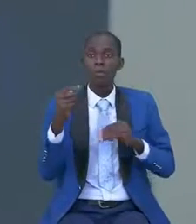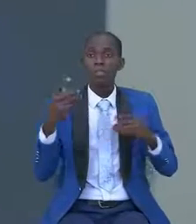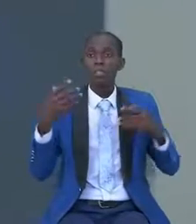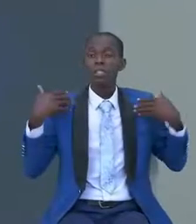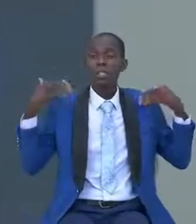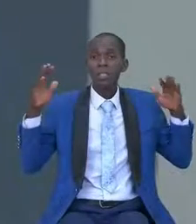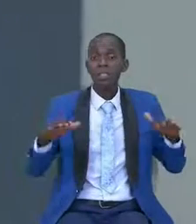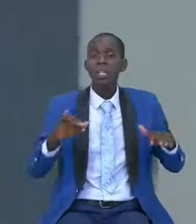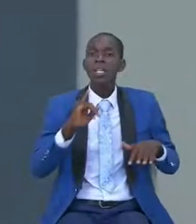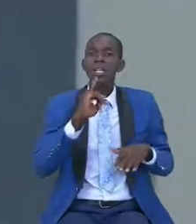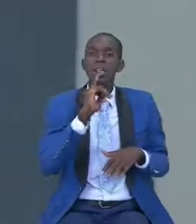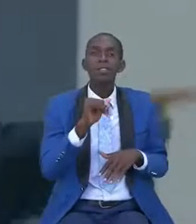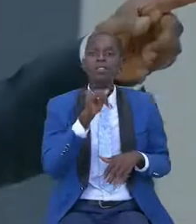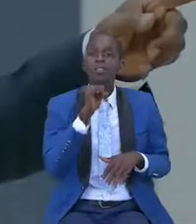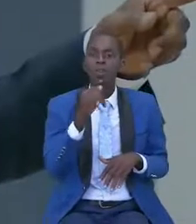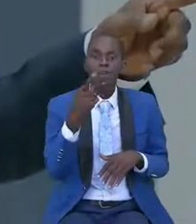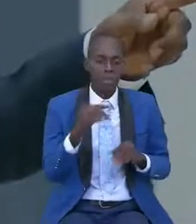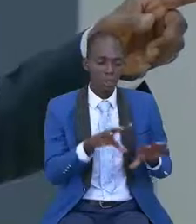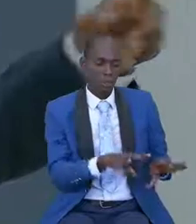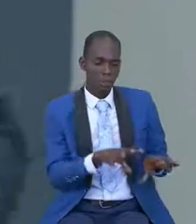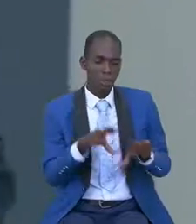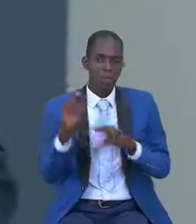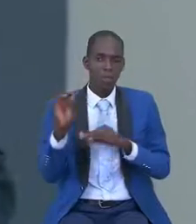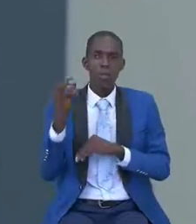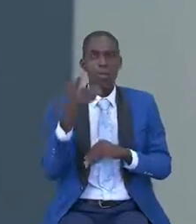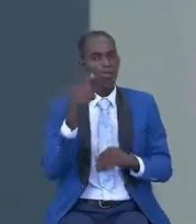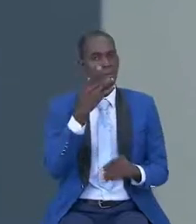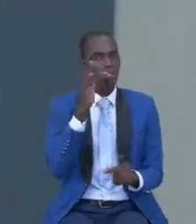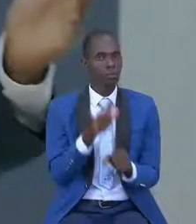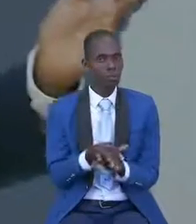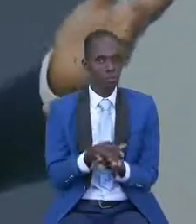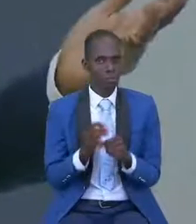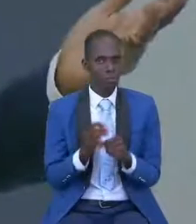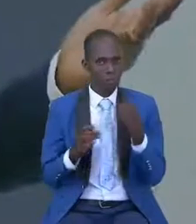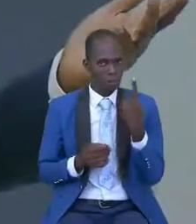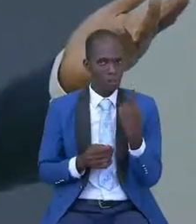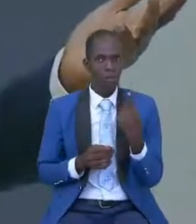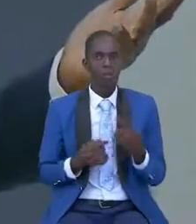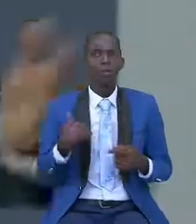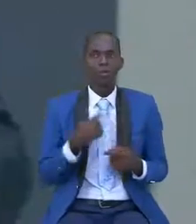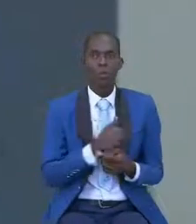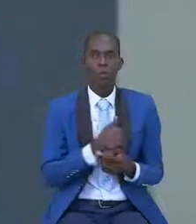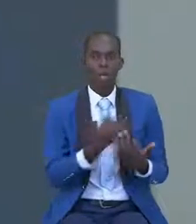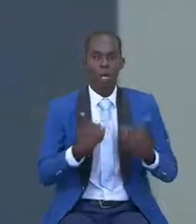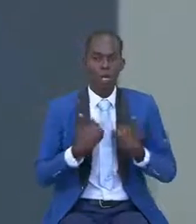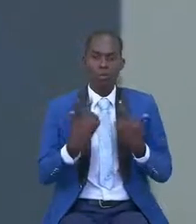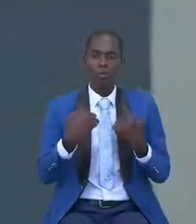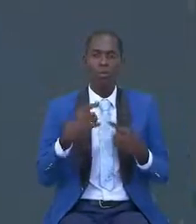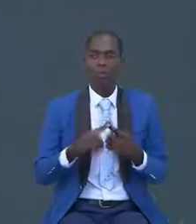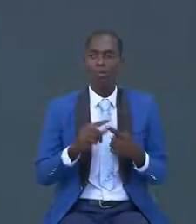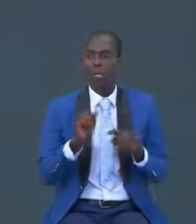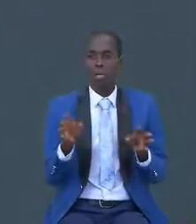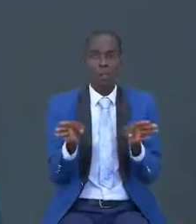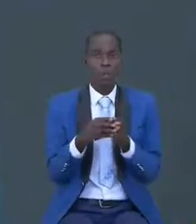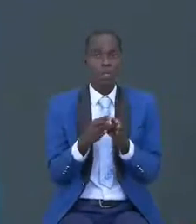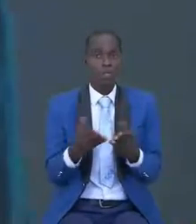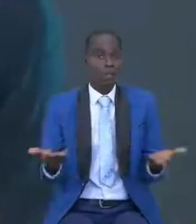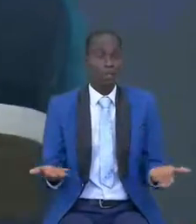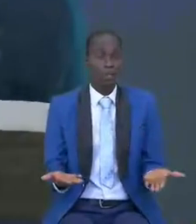Le départ de l'ange n'est pas le départ de la promesse. Nous sommes venus à la réunion et le Seigneur nous